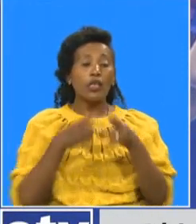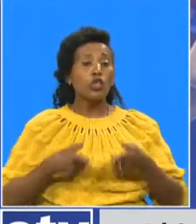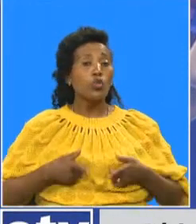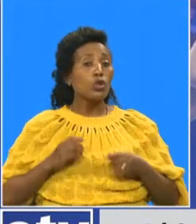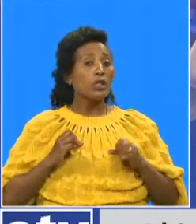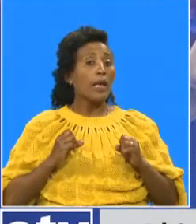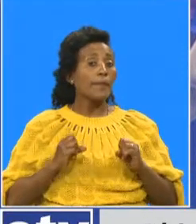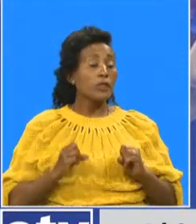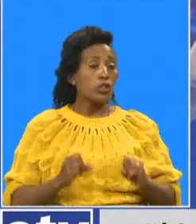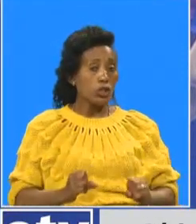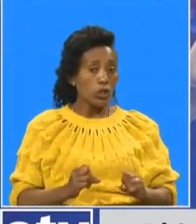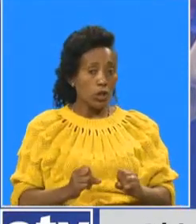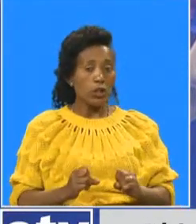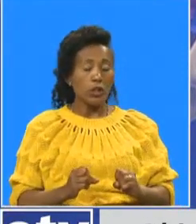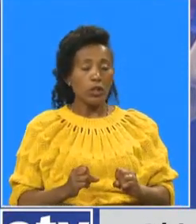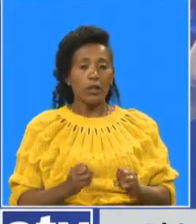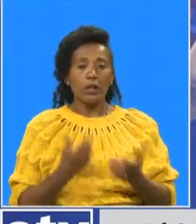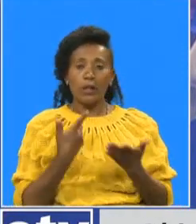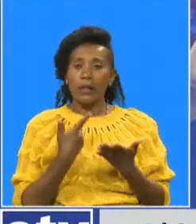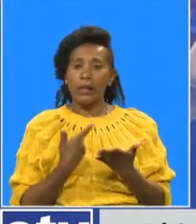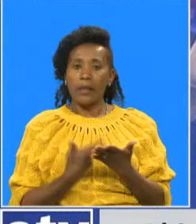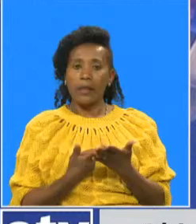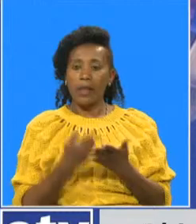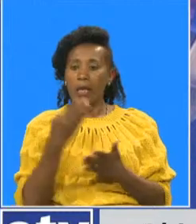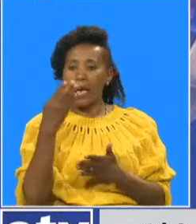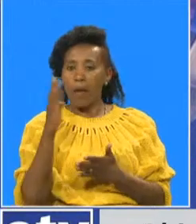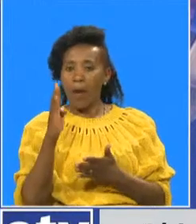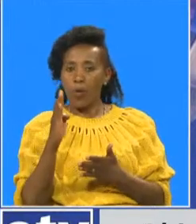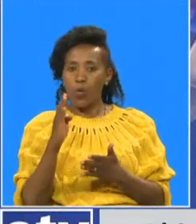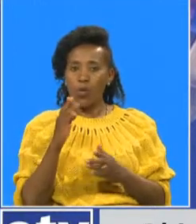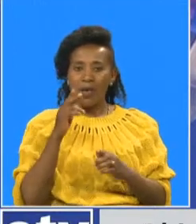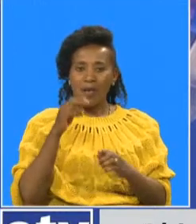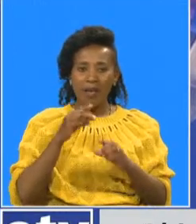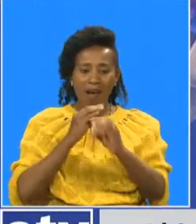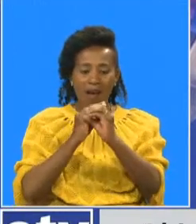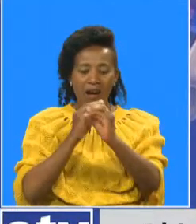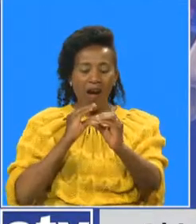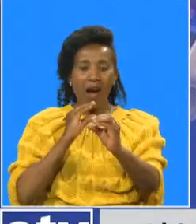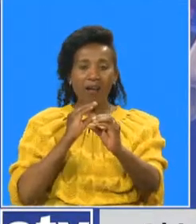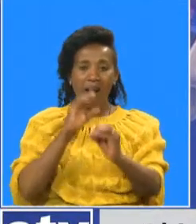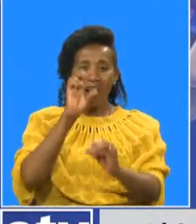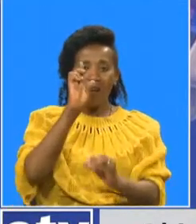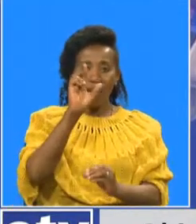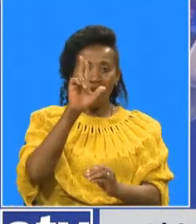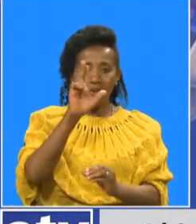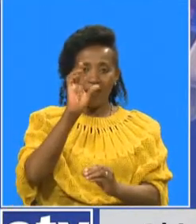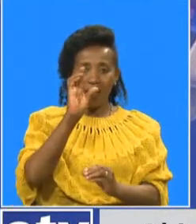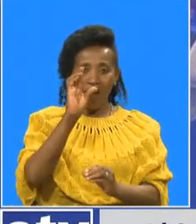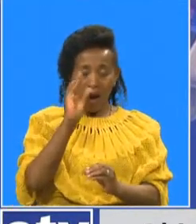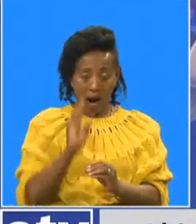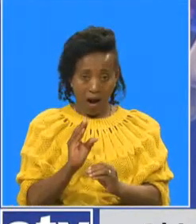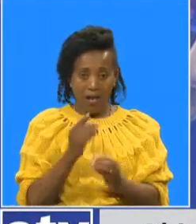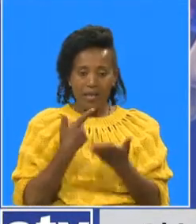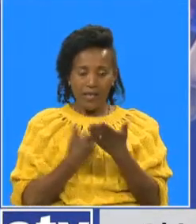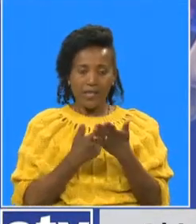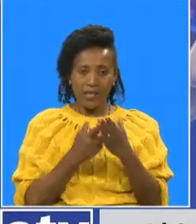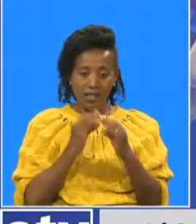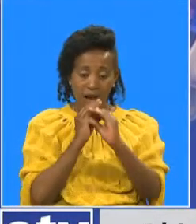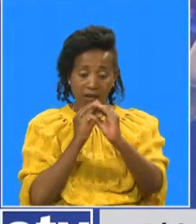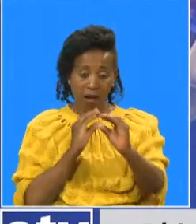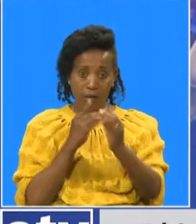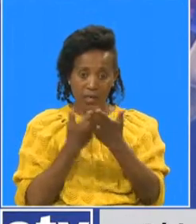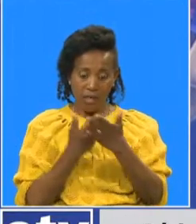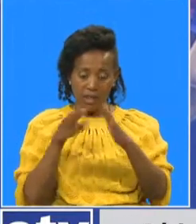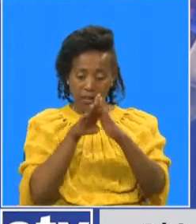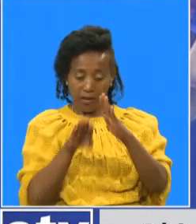ሊኖራቸው ስለሚችል ዋይኖት ከባምቡ ከቀርከሃ አልጋ በሸራ አድርጎ ምናምን የሚሰራበት እነዚህ ደግሞ